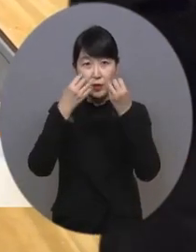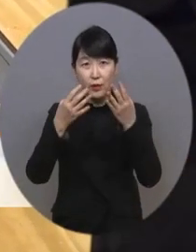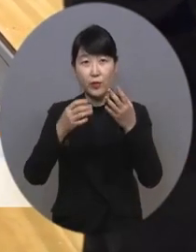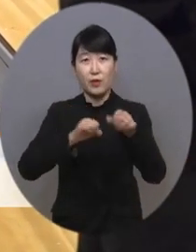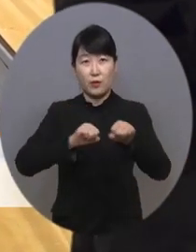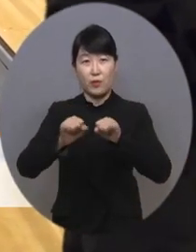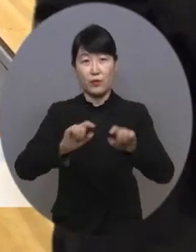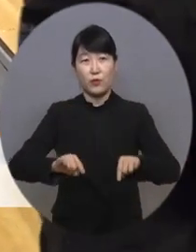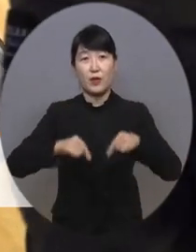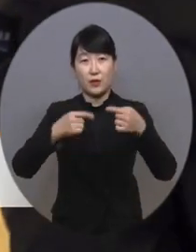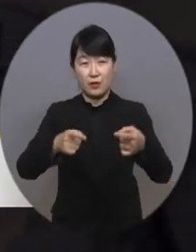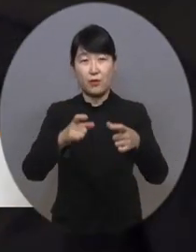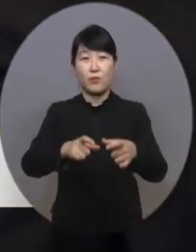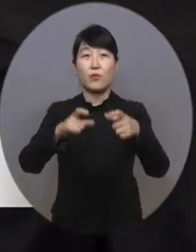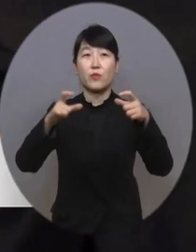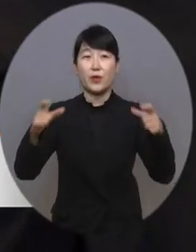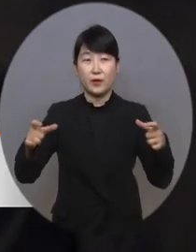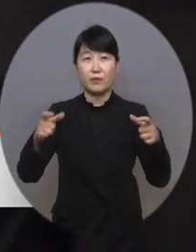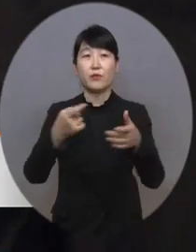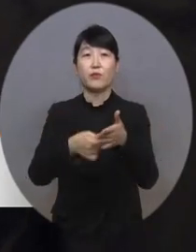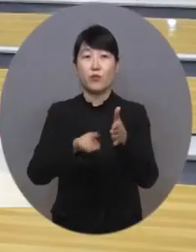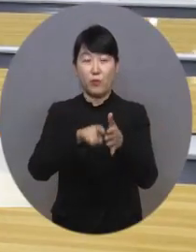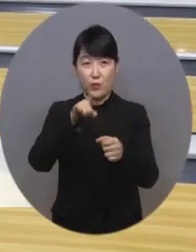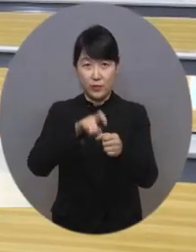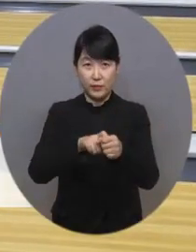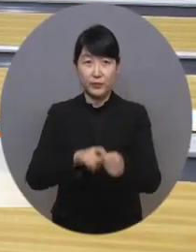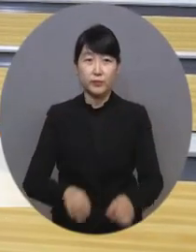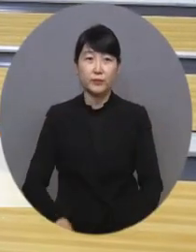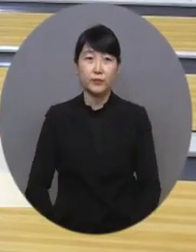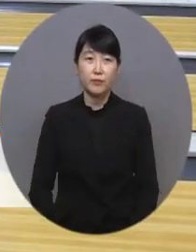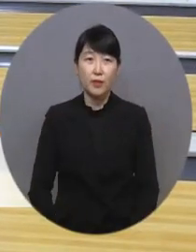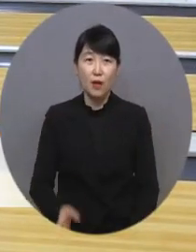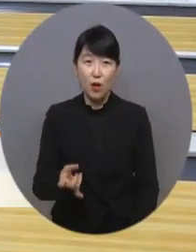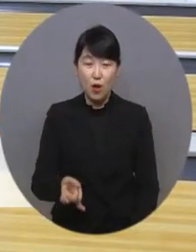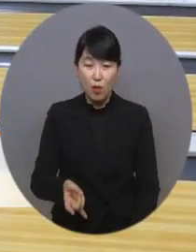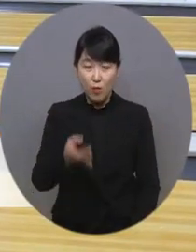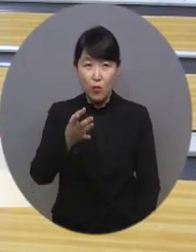생활체육 참가 확대를 위해 개최됐습니다. 볼링 대회